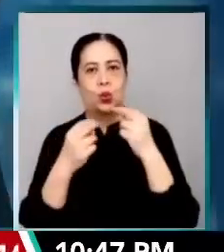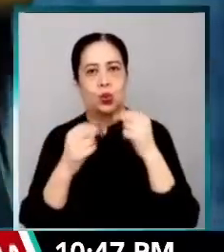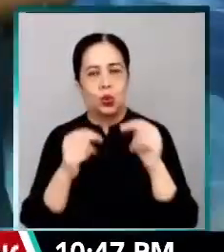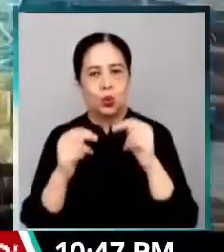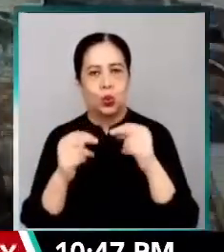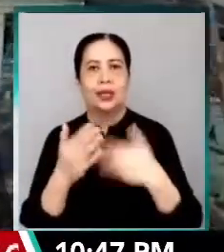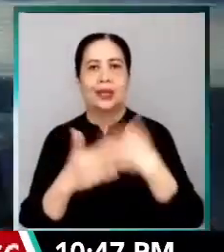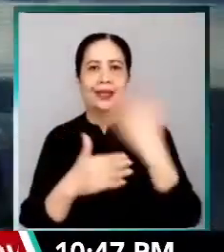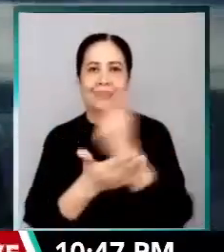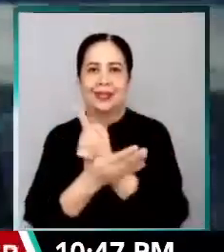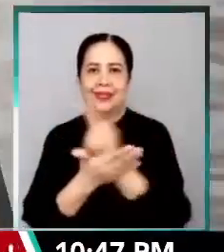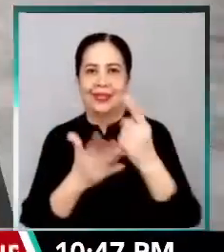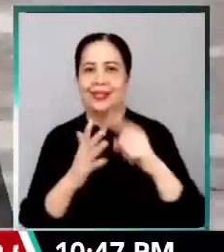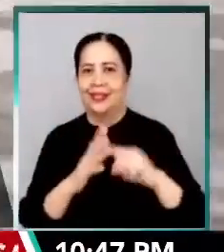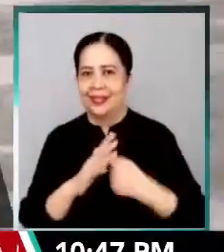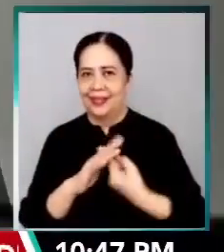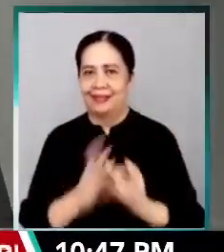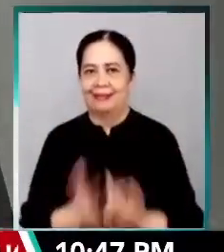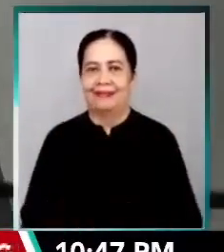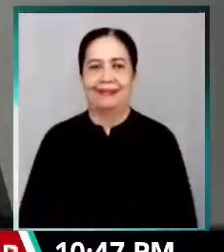linggo.